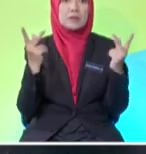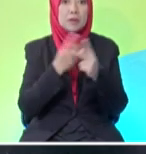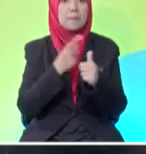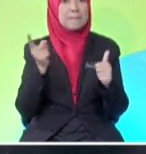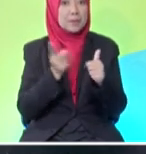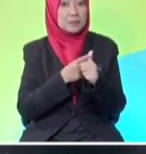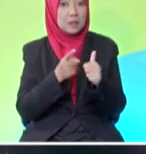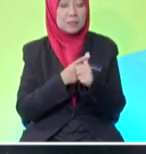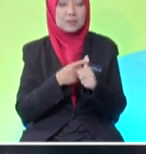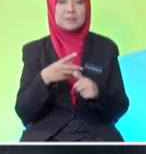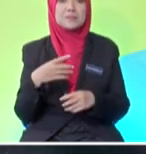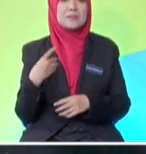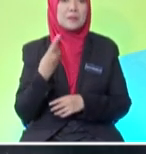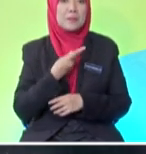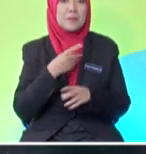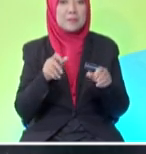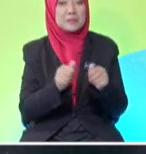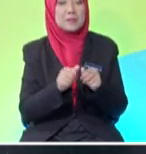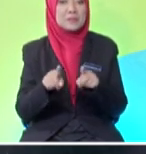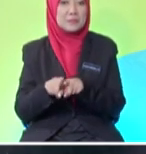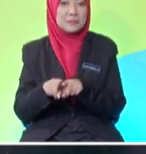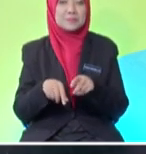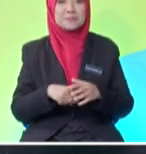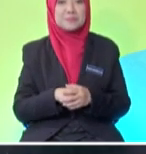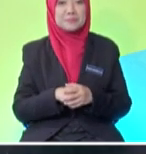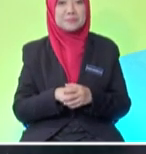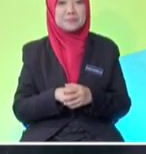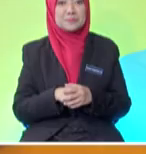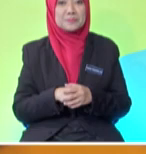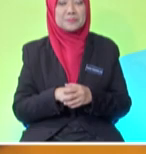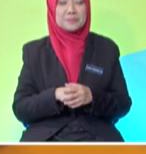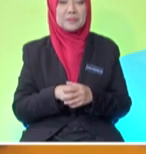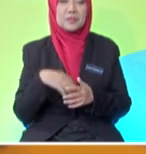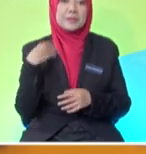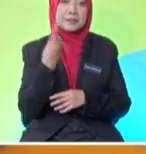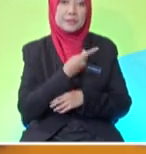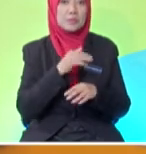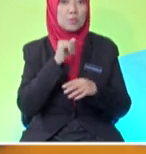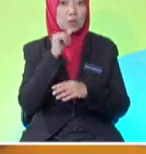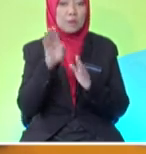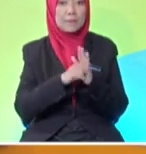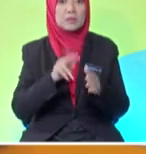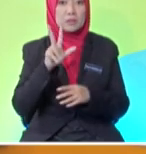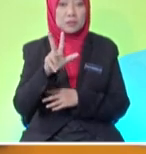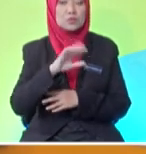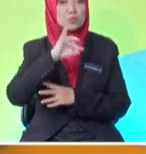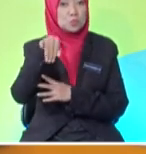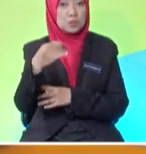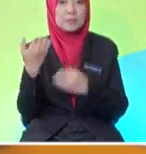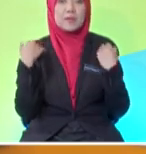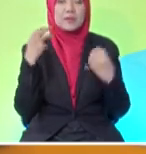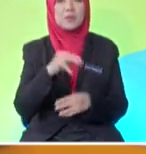dia bergandengan saya dipahamkan kita tidak bertiga ini kita ditemani oleh